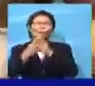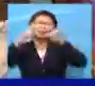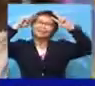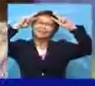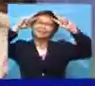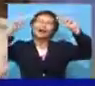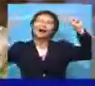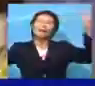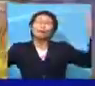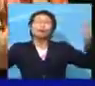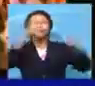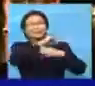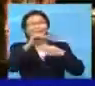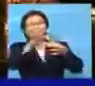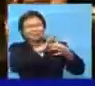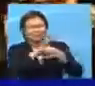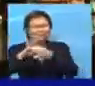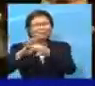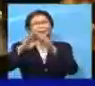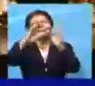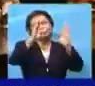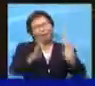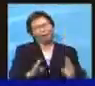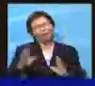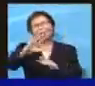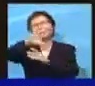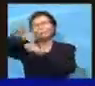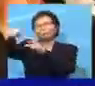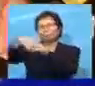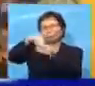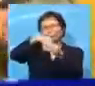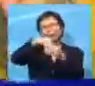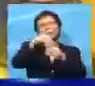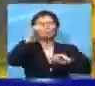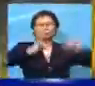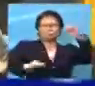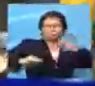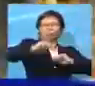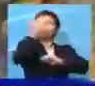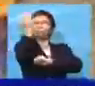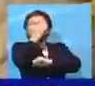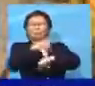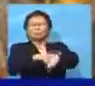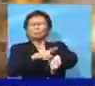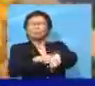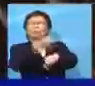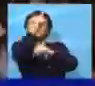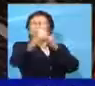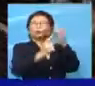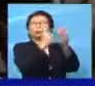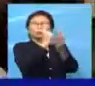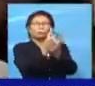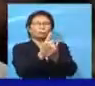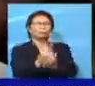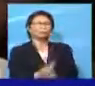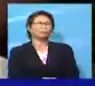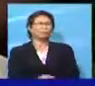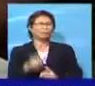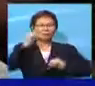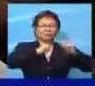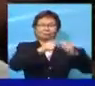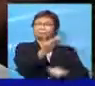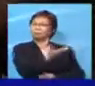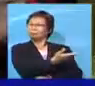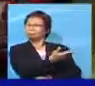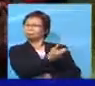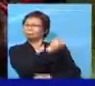dan kerjasama antara kaum diterapkan dalam persembahan teater yang berdurasi lebih kurang sejam. Ini adalah pelakon-pelakon Mat